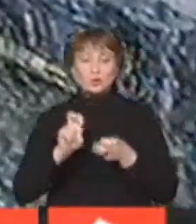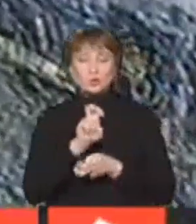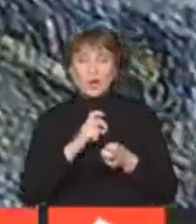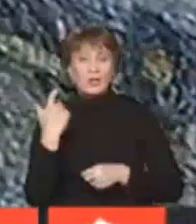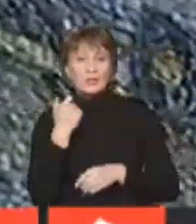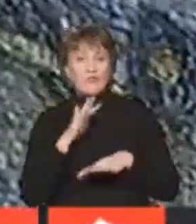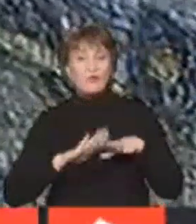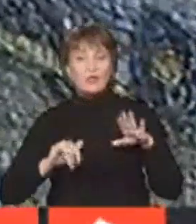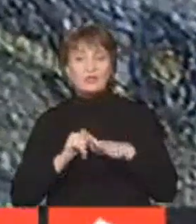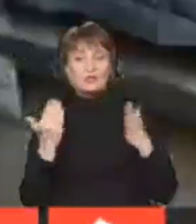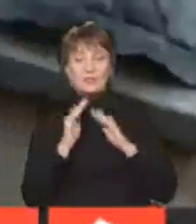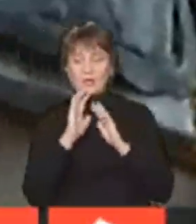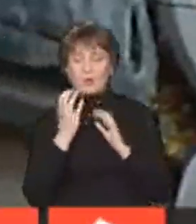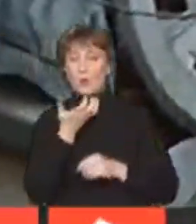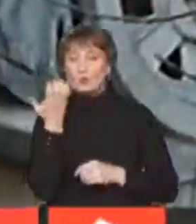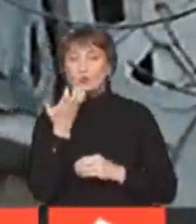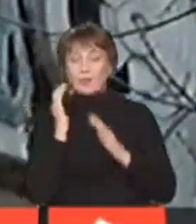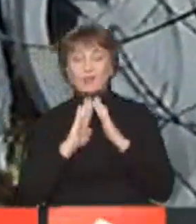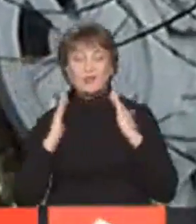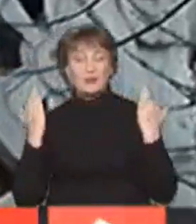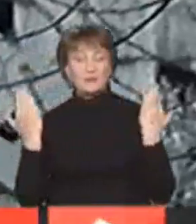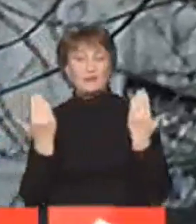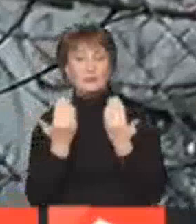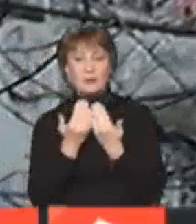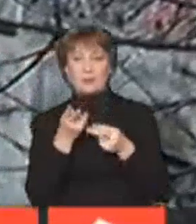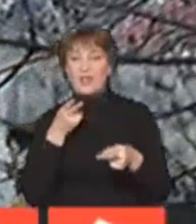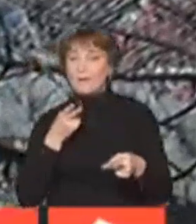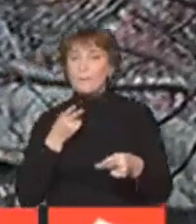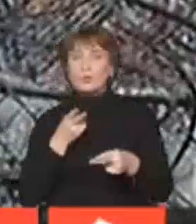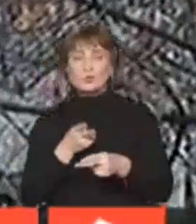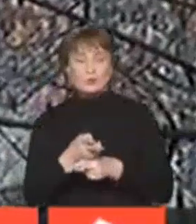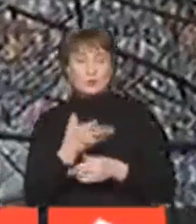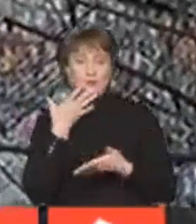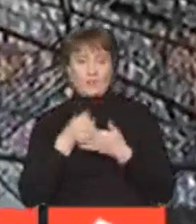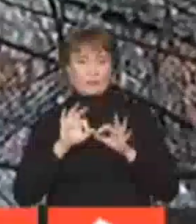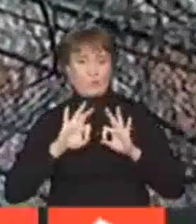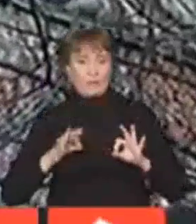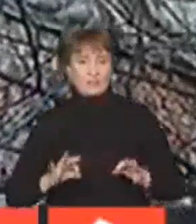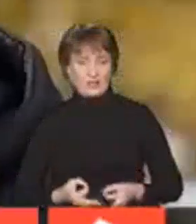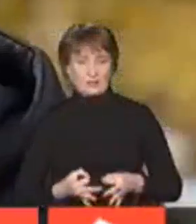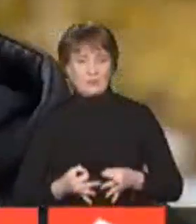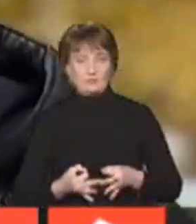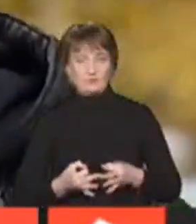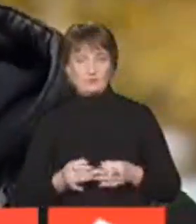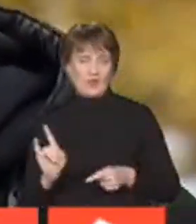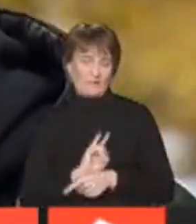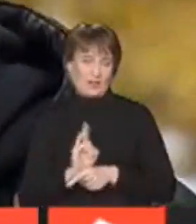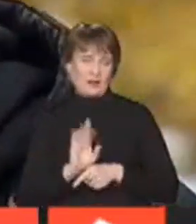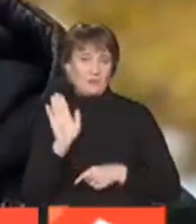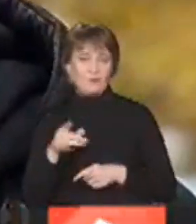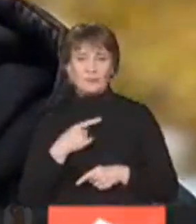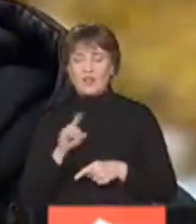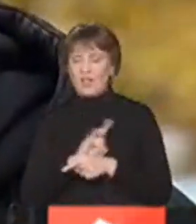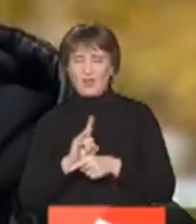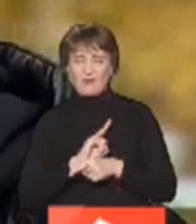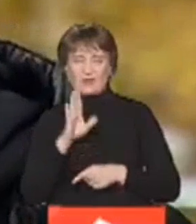фахівців, які б утеплили приміщення, не пошкодивши власне мистецтво. Це фейк. Я фейки